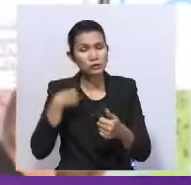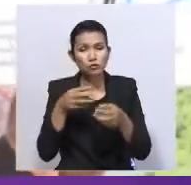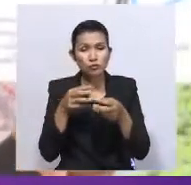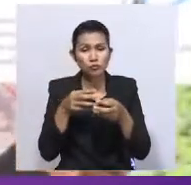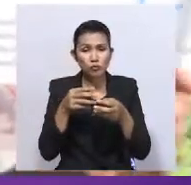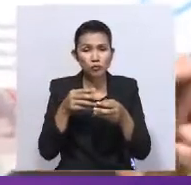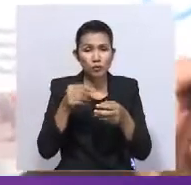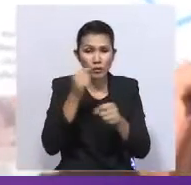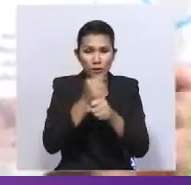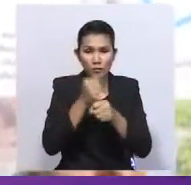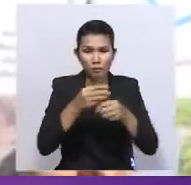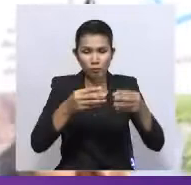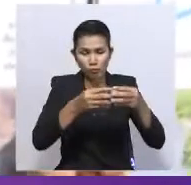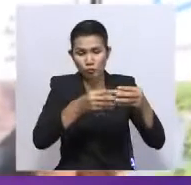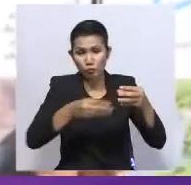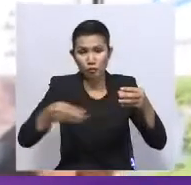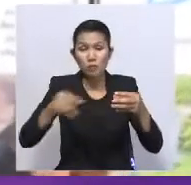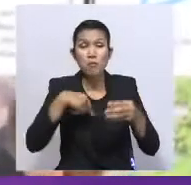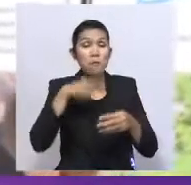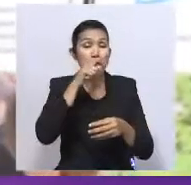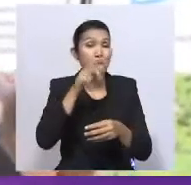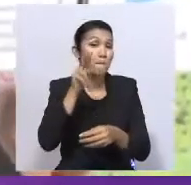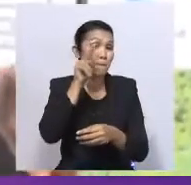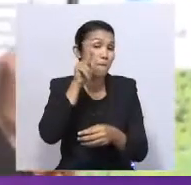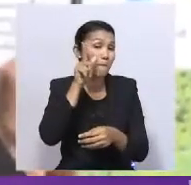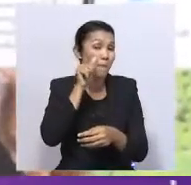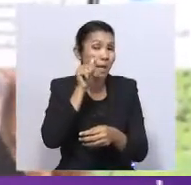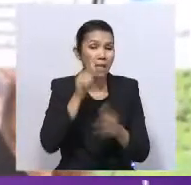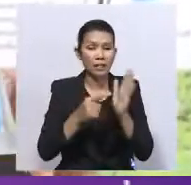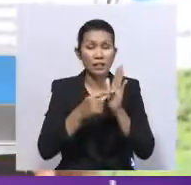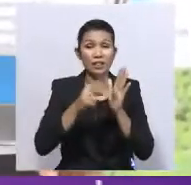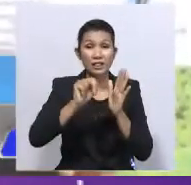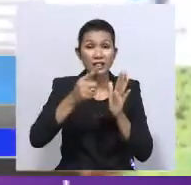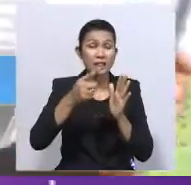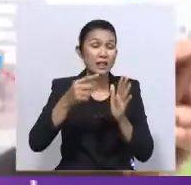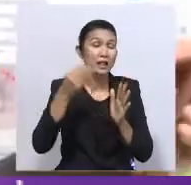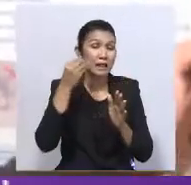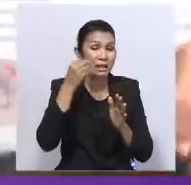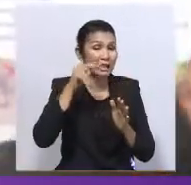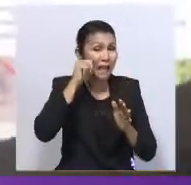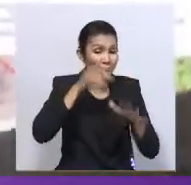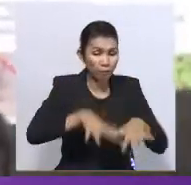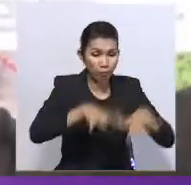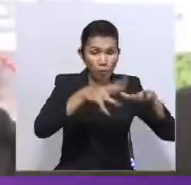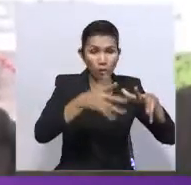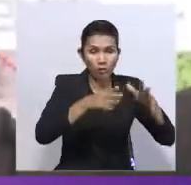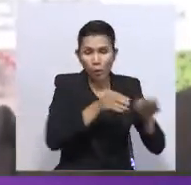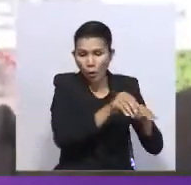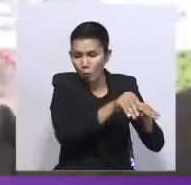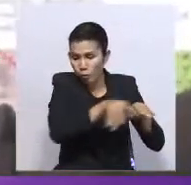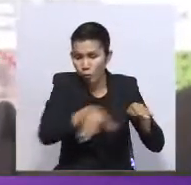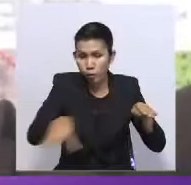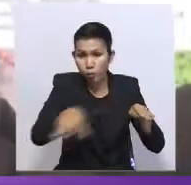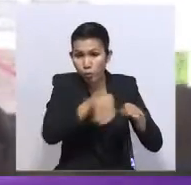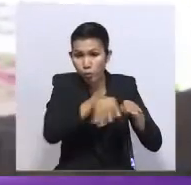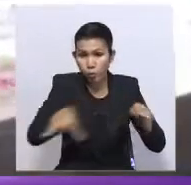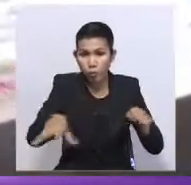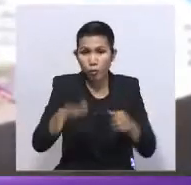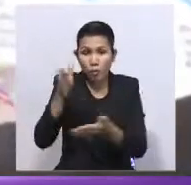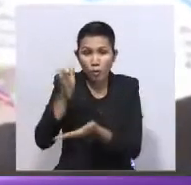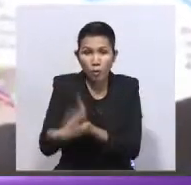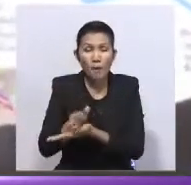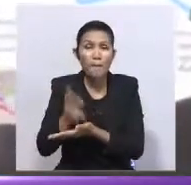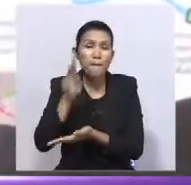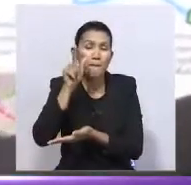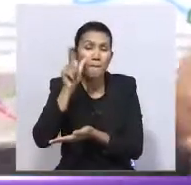ารถต่อเชื่อมโยงนี้ถ้าแม่แตงมีน้ำเยอะเราก็ผันน้ำแม่แตงเข้ามาเก็บไว้ที่แม่งั